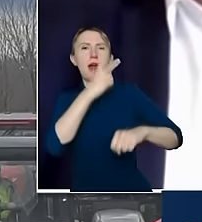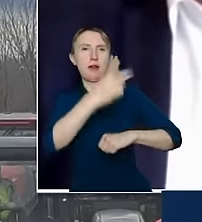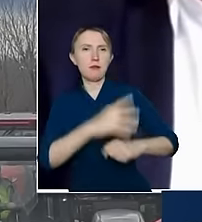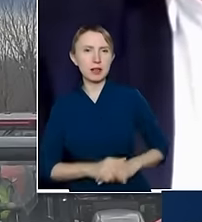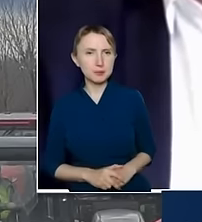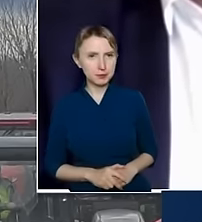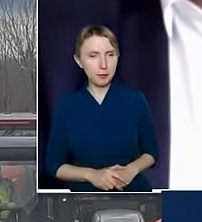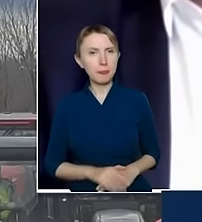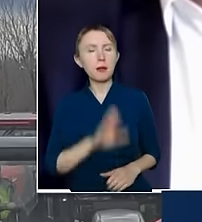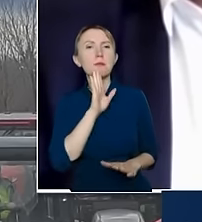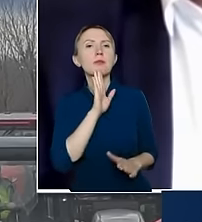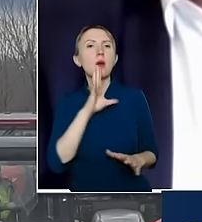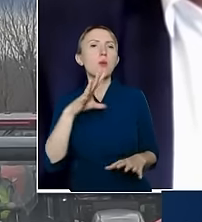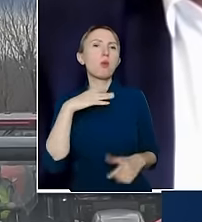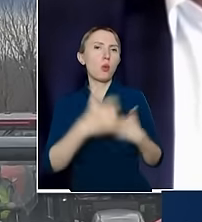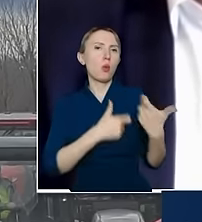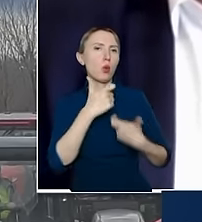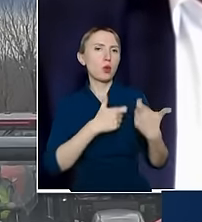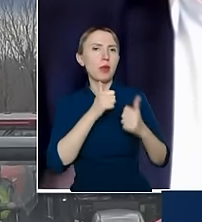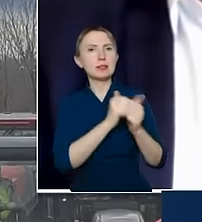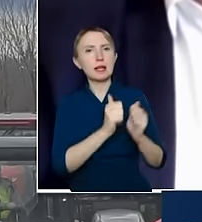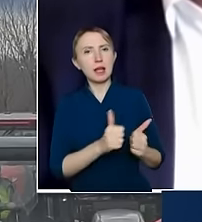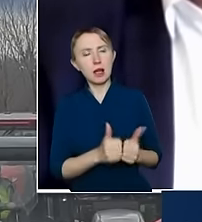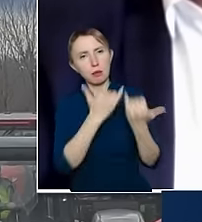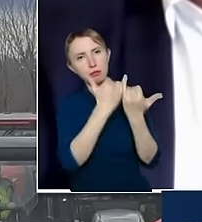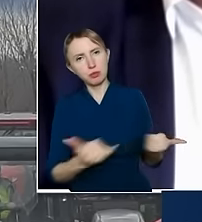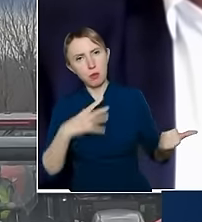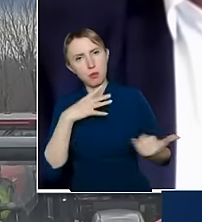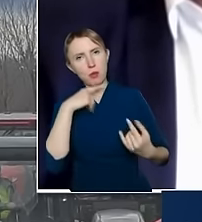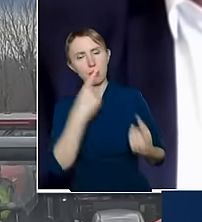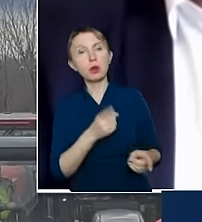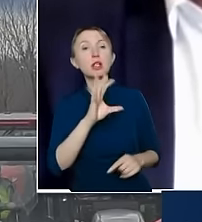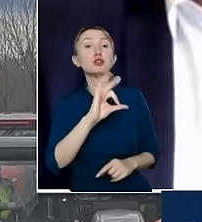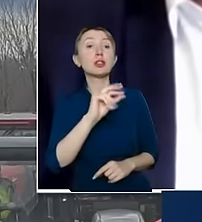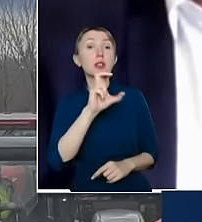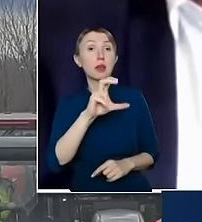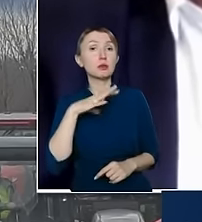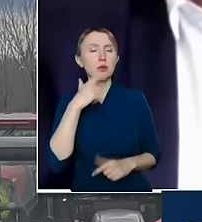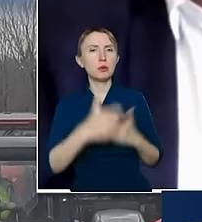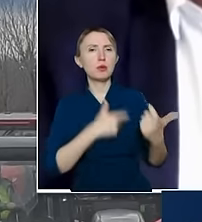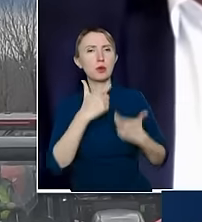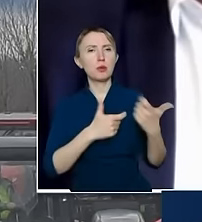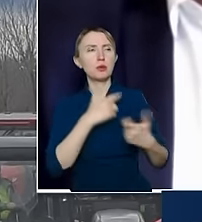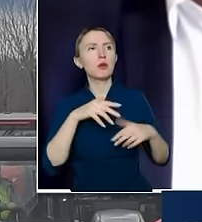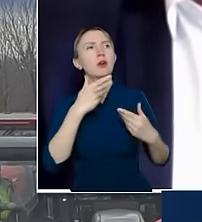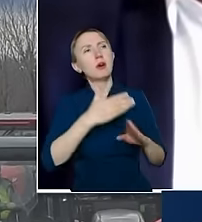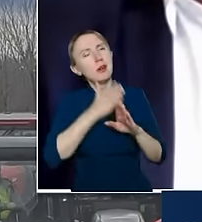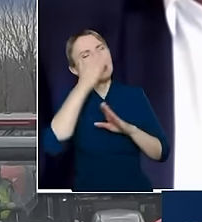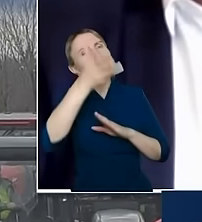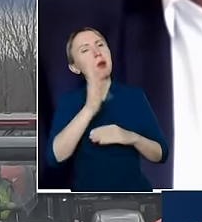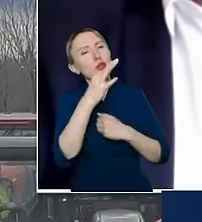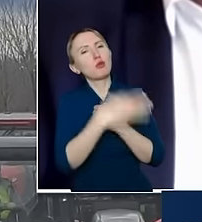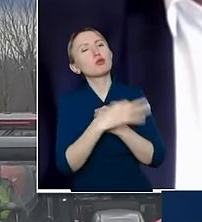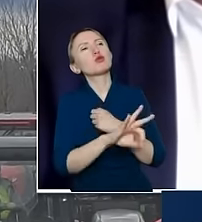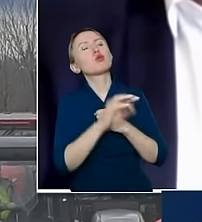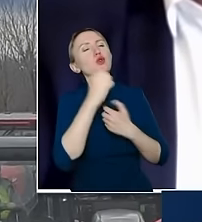tutaj zostały jakieś zadania, prawda? No przecież to co Sienkiewicz robił, no to kiedyś studentów prawa będą uczyli. No